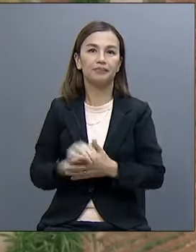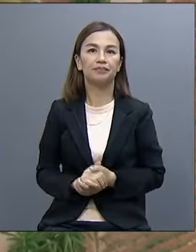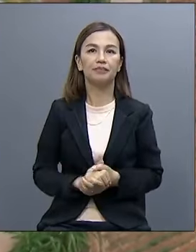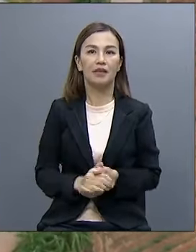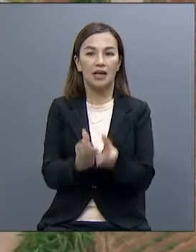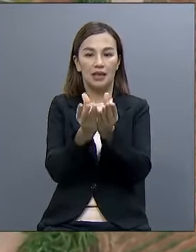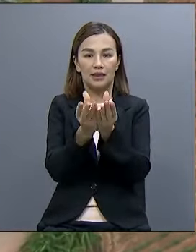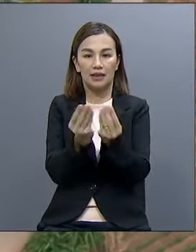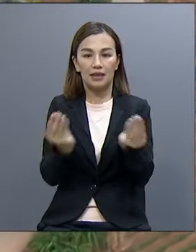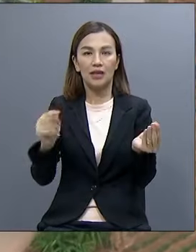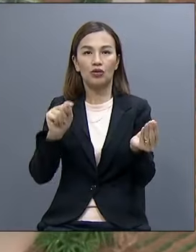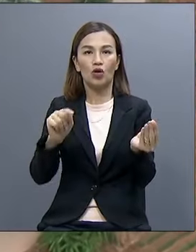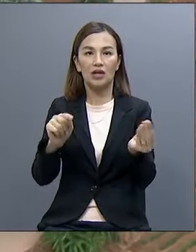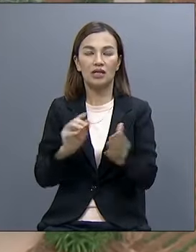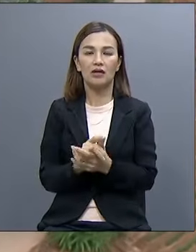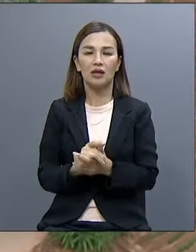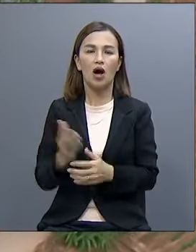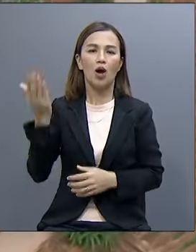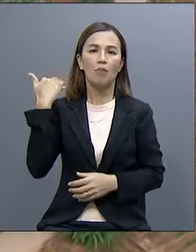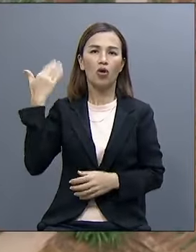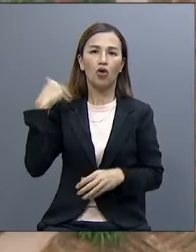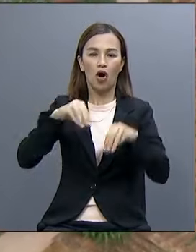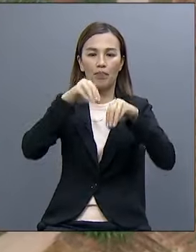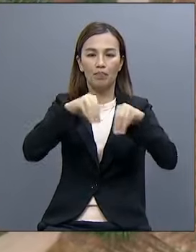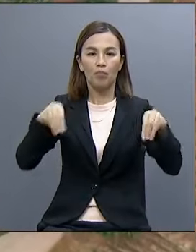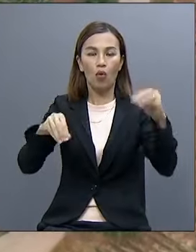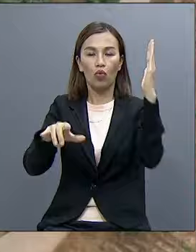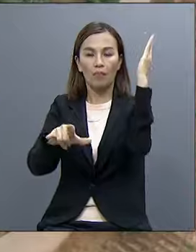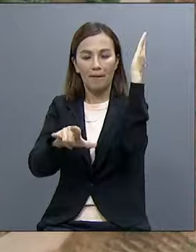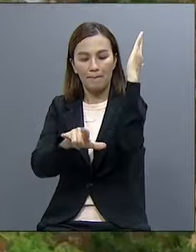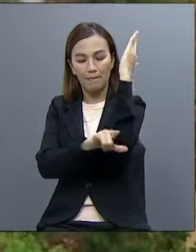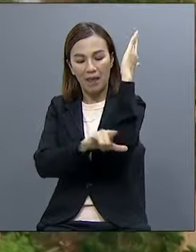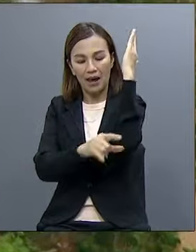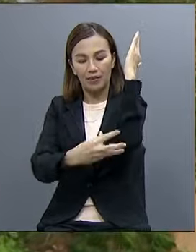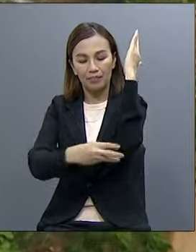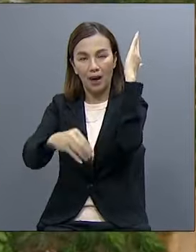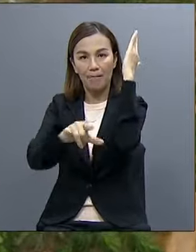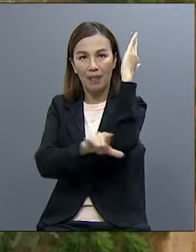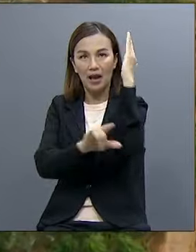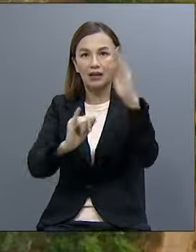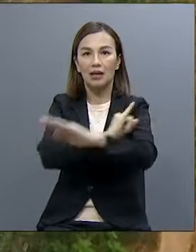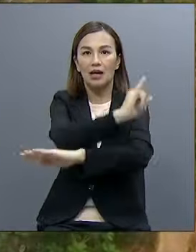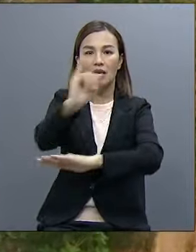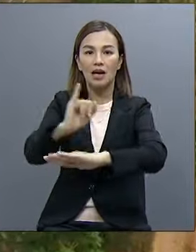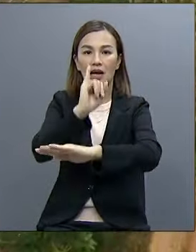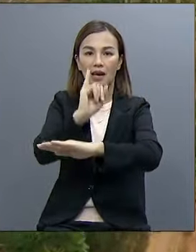นี้ก่อนที่จะมาทำเกษตรเป็นทำมันสำปะหลังมาพื้นที่ตรงนี้จะมี15ไร่ครับ